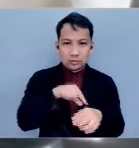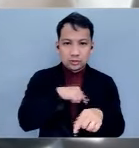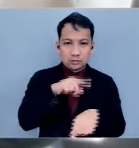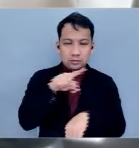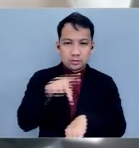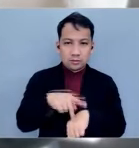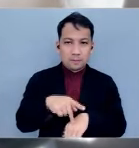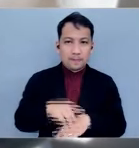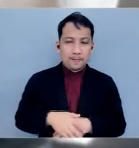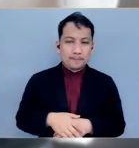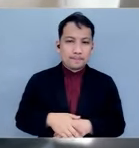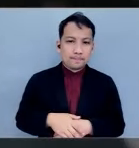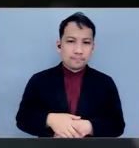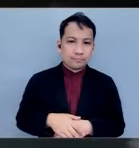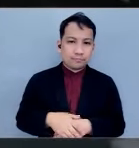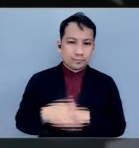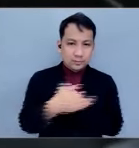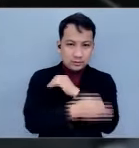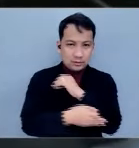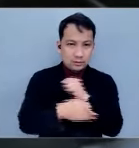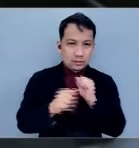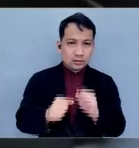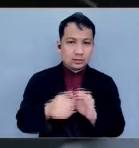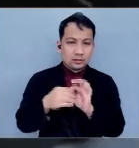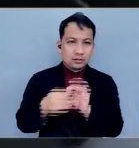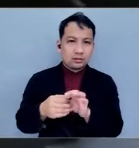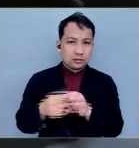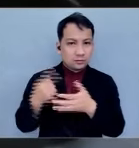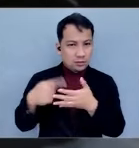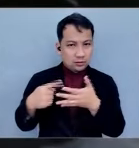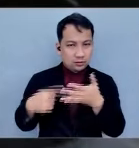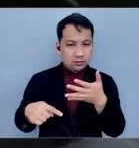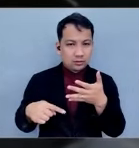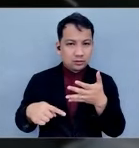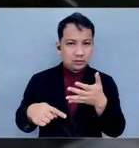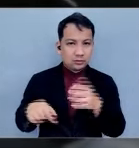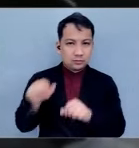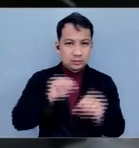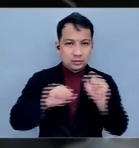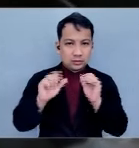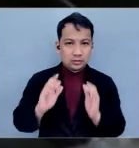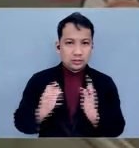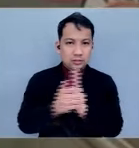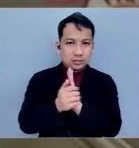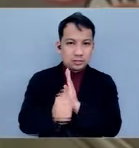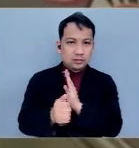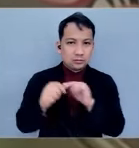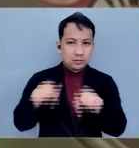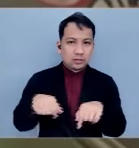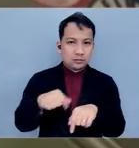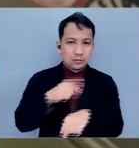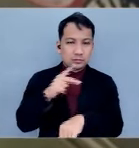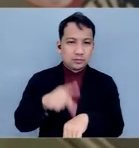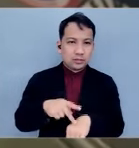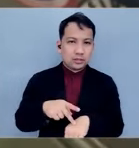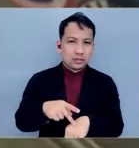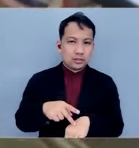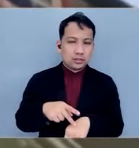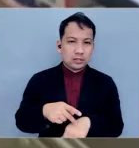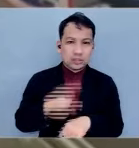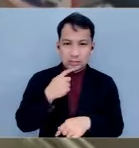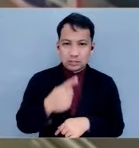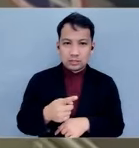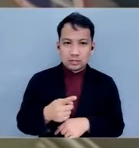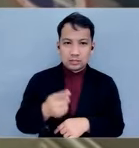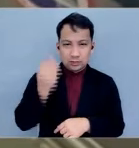foreign experts, makakasama rin sa pagsusuri ang mga scientists at experts ng Pinas. Ayon sa datos na inilabas noon